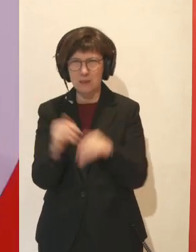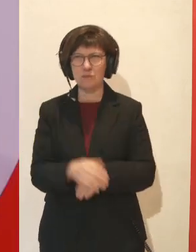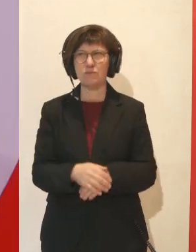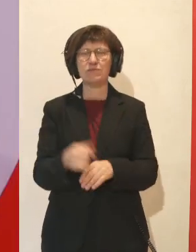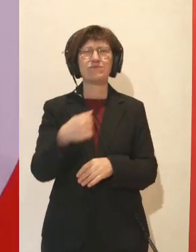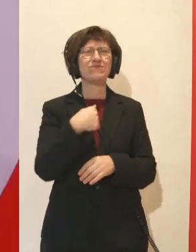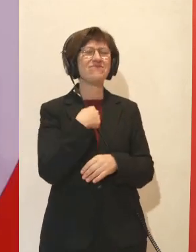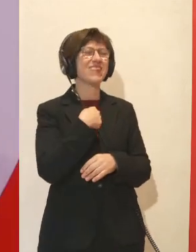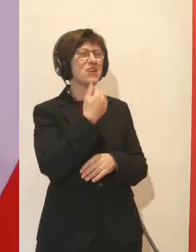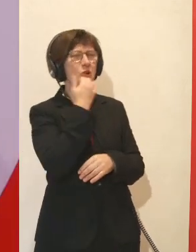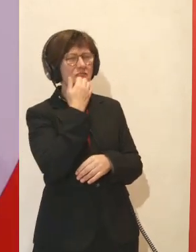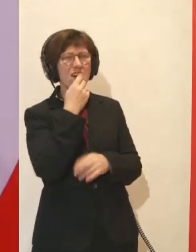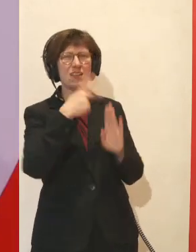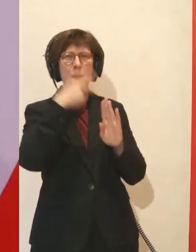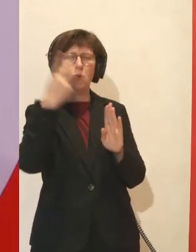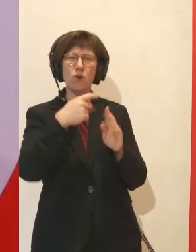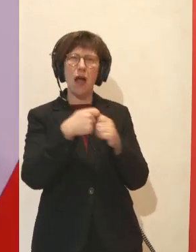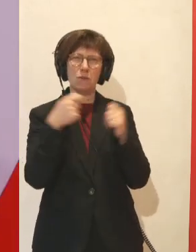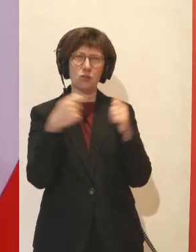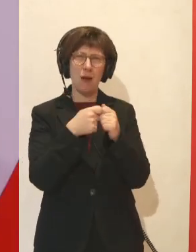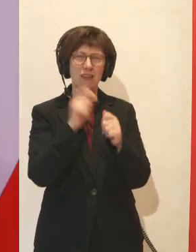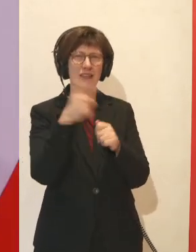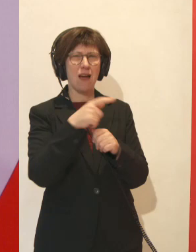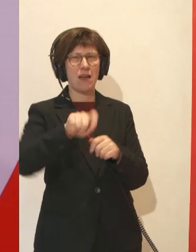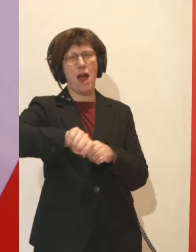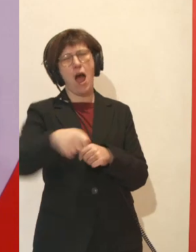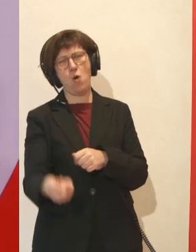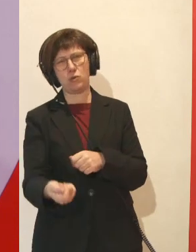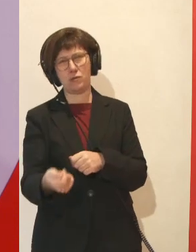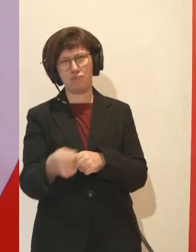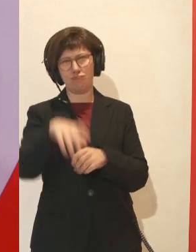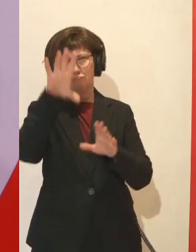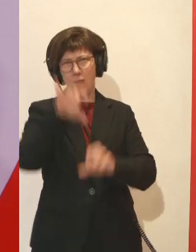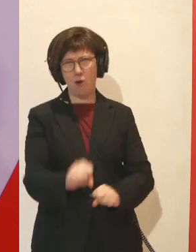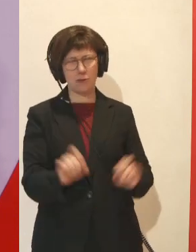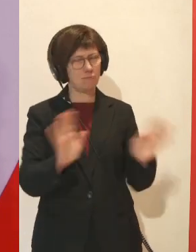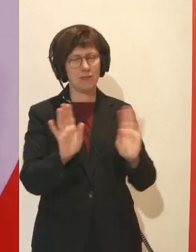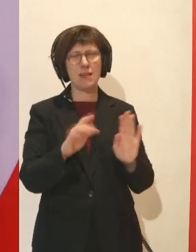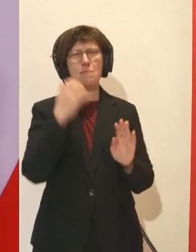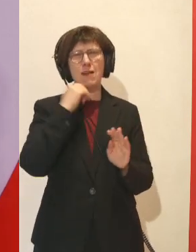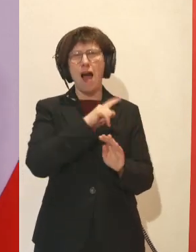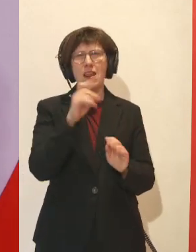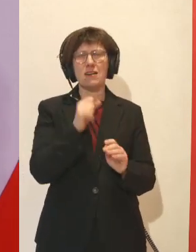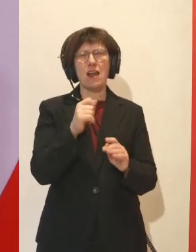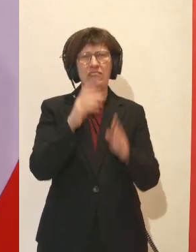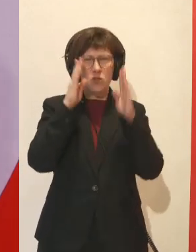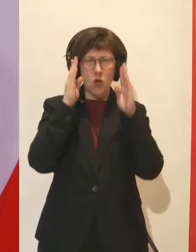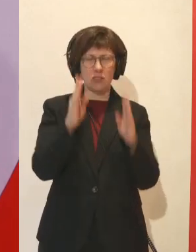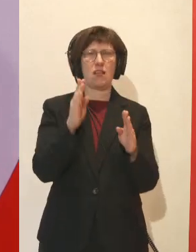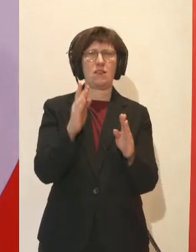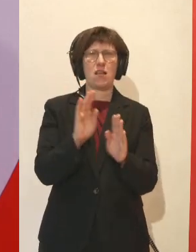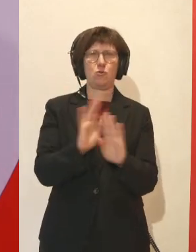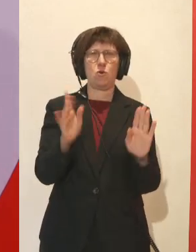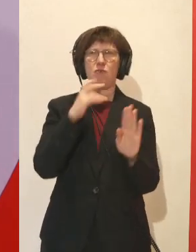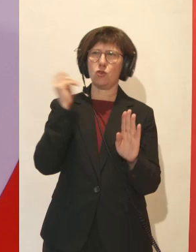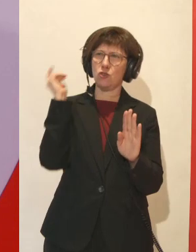dass wir das Programm so spannend gemacht haben, dass niemand abschaltet und dass alle konzentriert die 7 Stunden davor sitzen können. Und wenn jemand